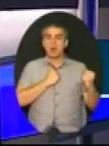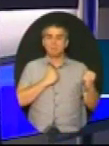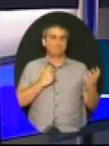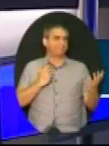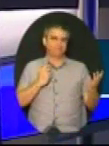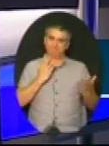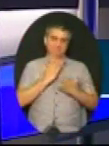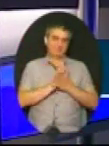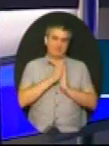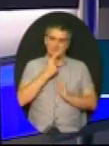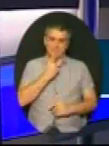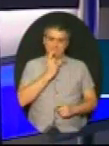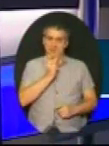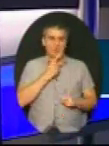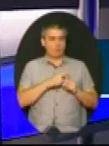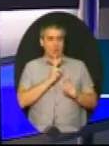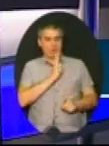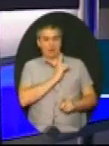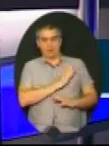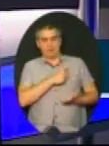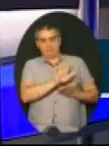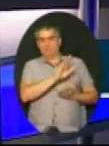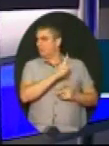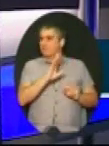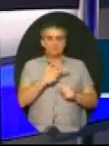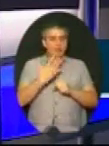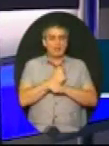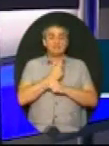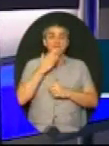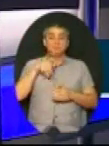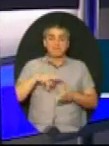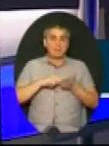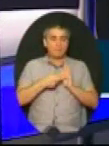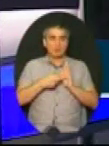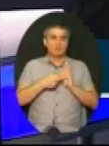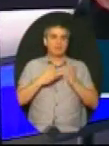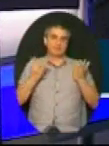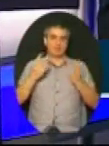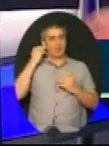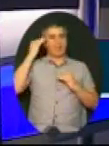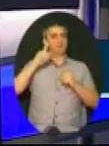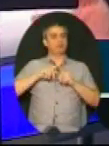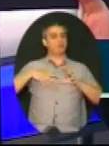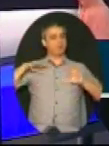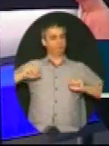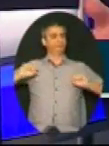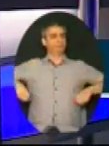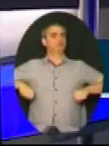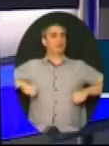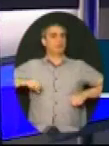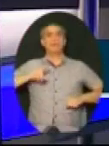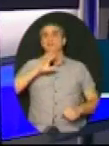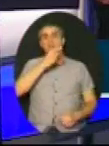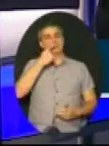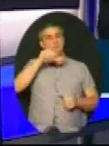כבר הפכה להיות מילת גנאי. נכון. אוקיי? אתה לא יכול להצליח בפוליטיקה הישראלית ברמה של לכבוש את השלטון,